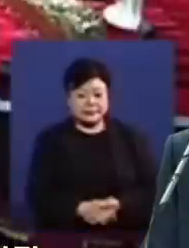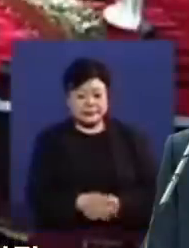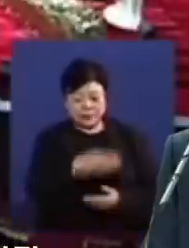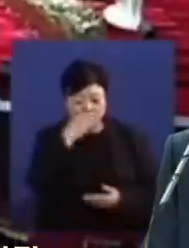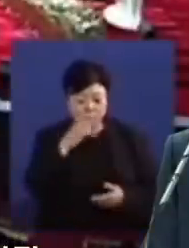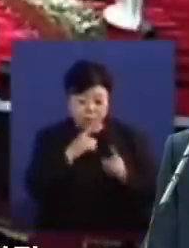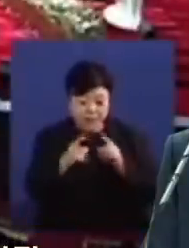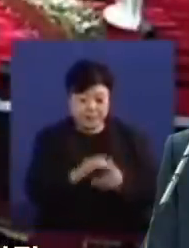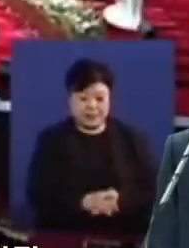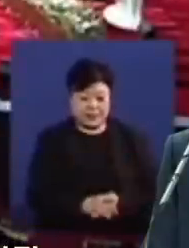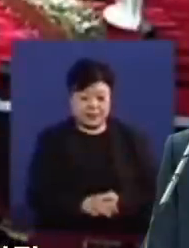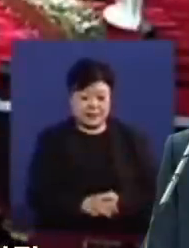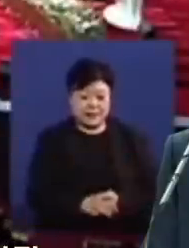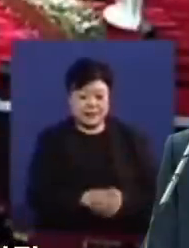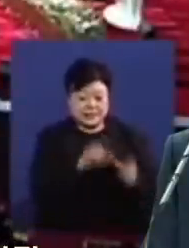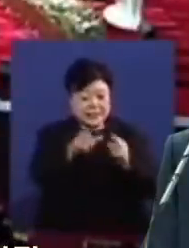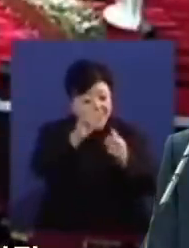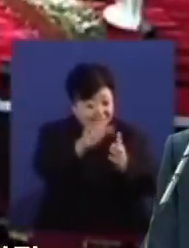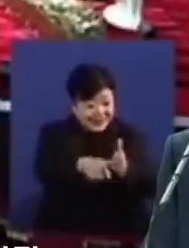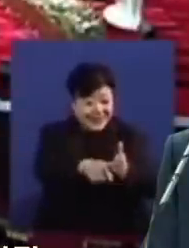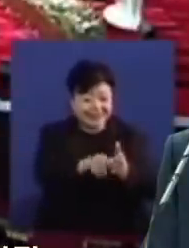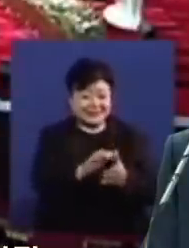올바른 말 아닙니까? 그거 살아가는데